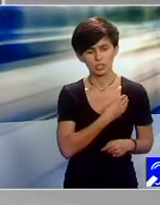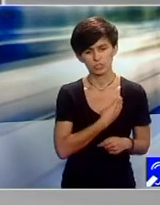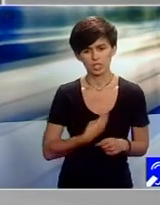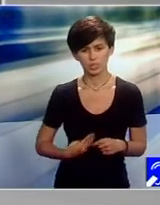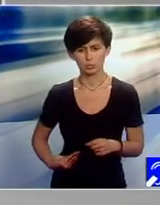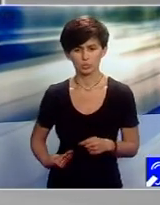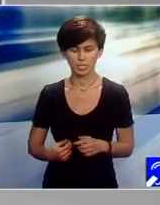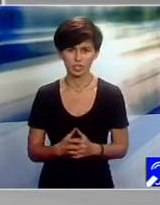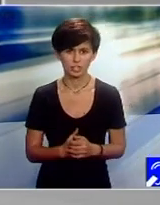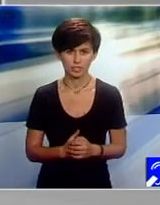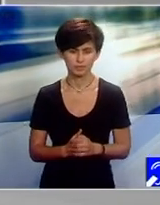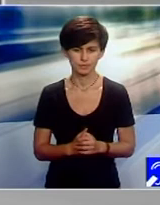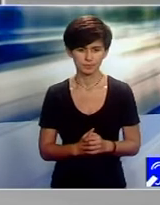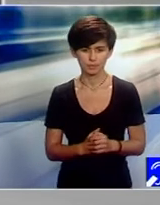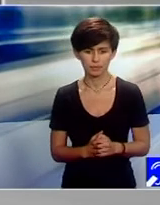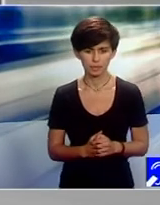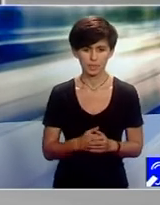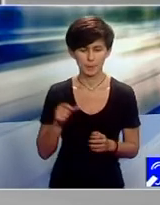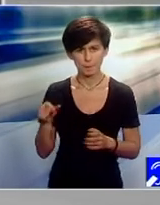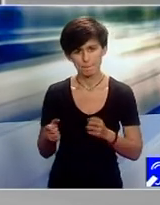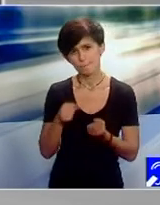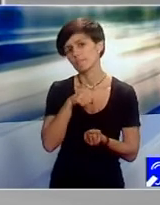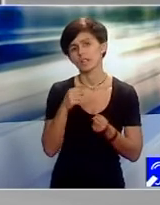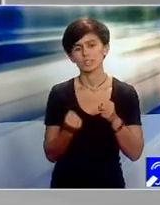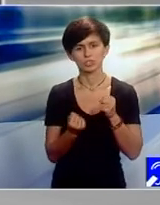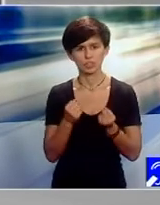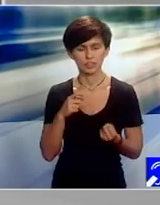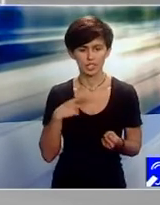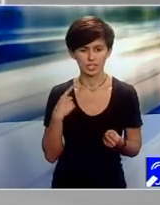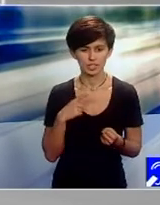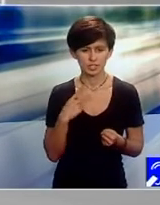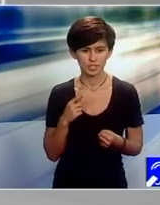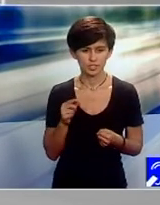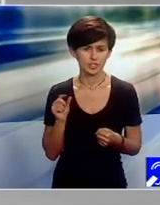dar șoferii sunt un pic